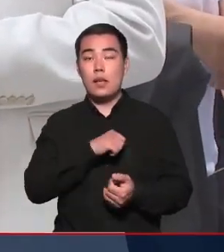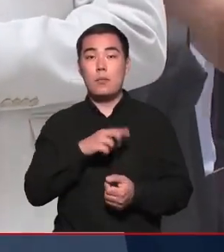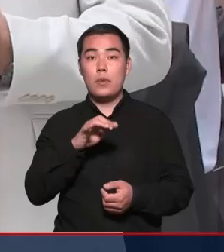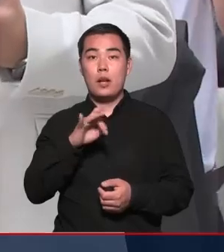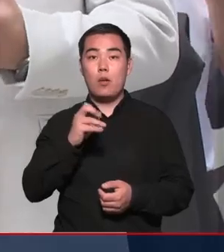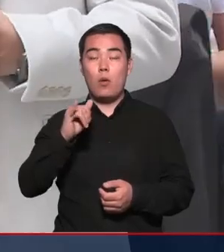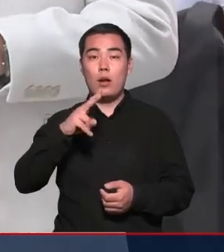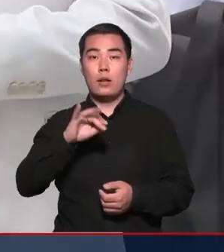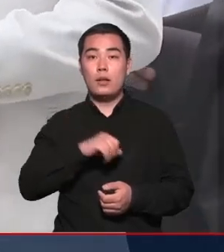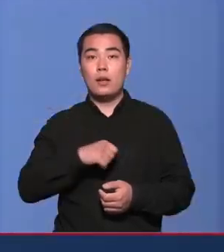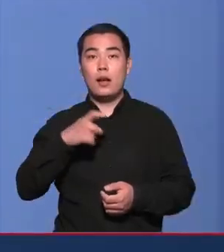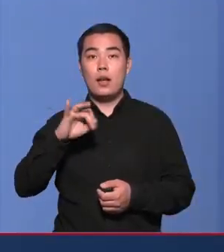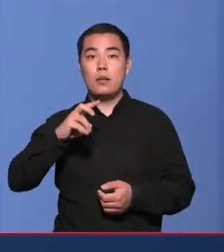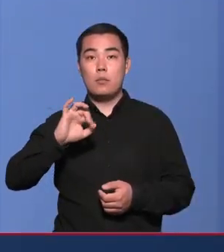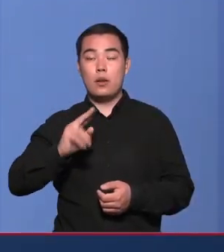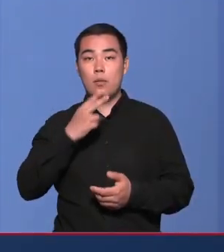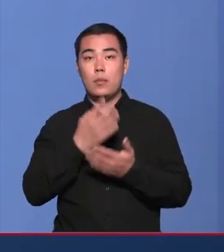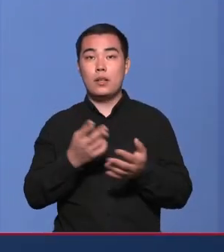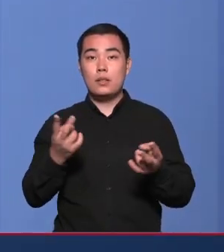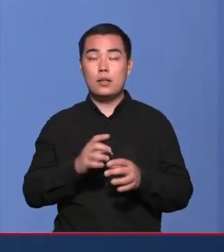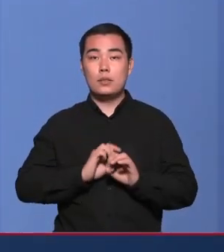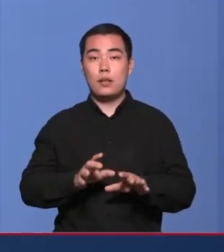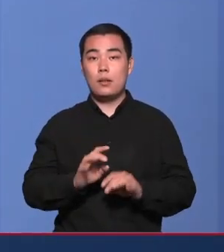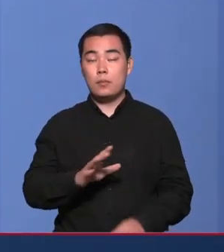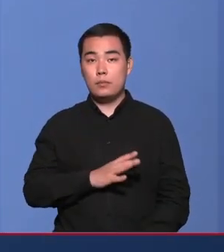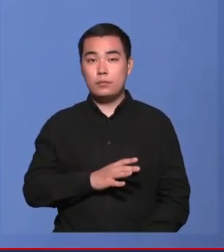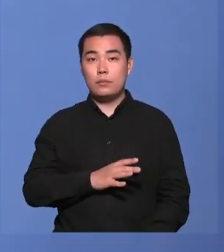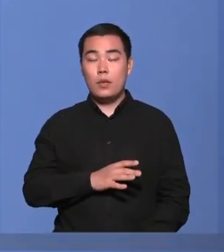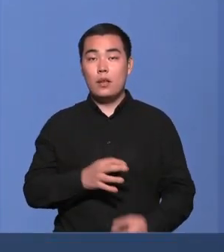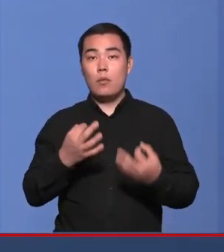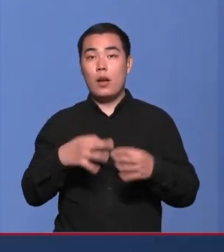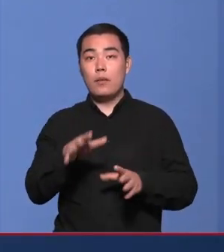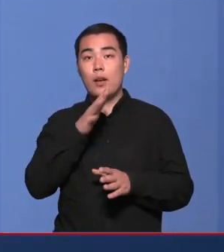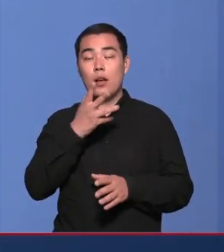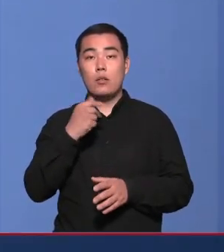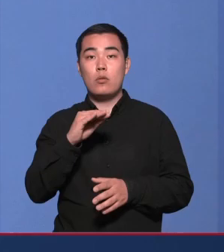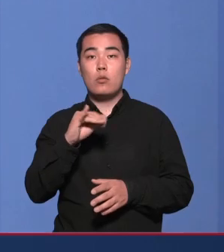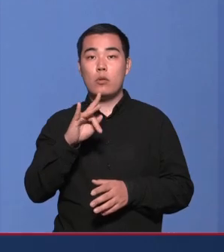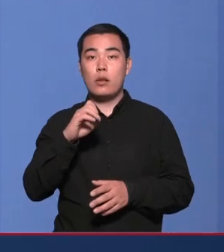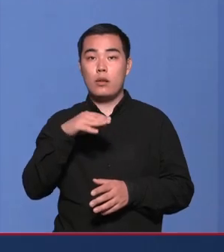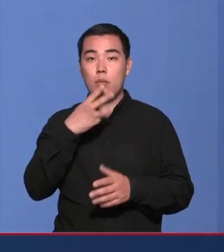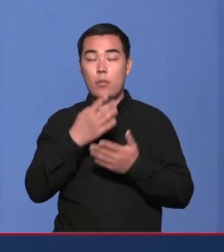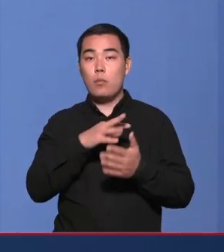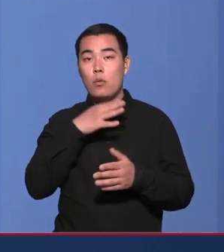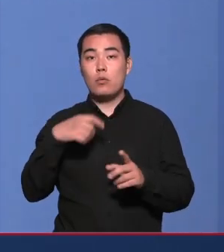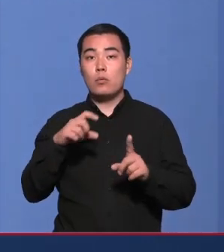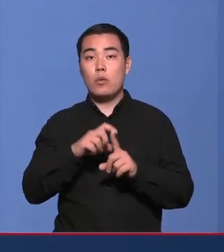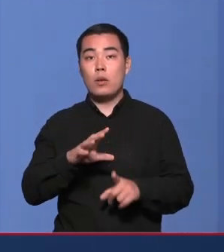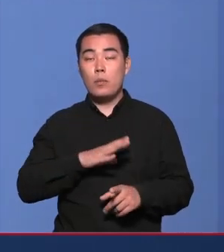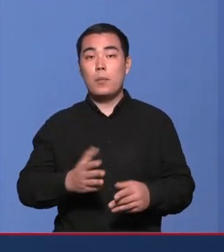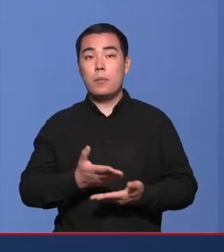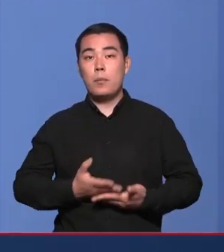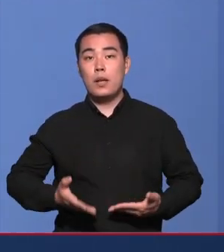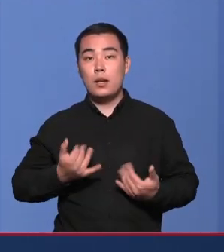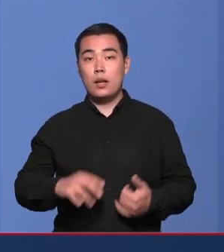Уәли қаламгер қауымның қадірін білу керек дейді. Осы уақытқа дейін журналистердің арасында көп сөз болатын. Біз